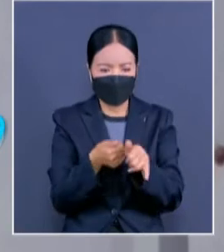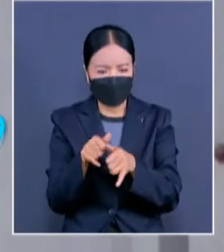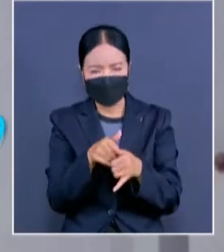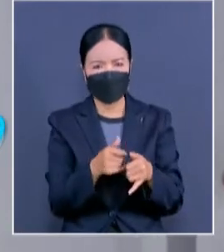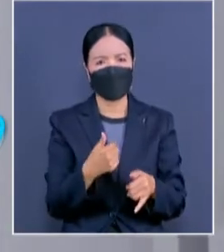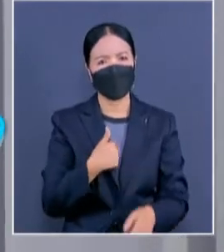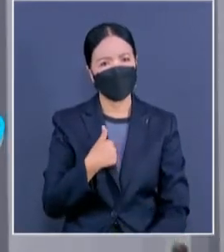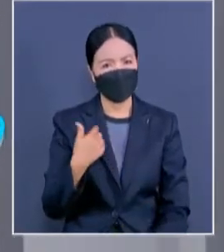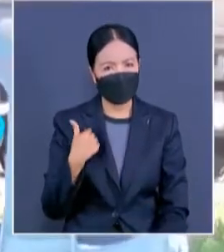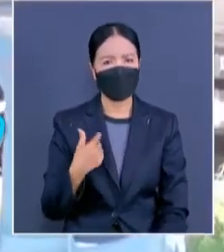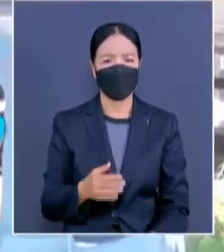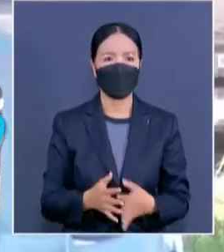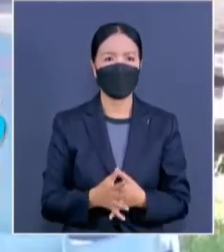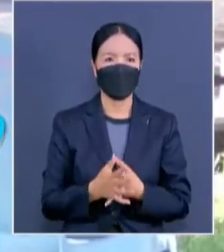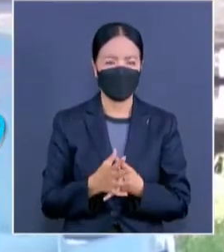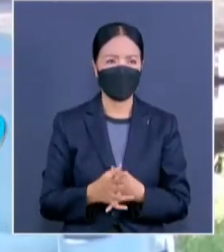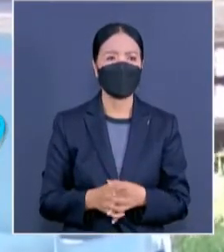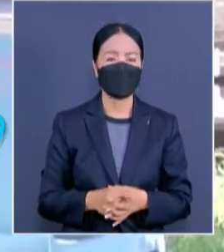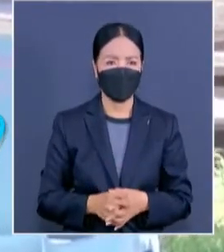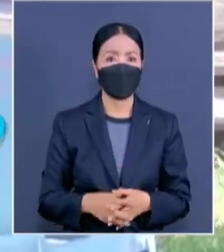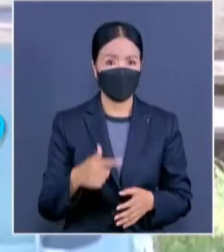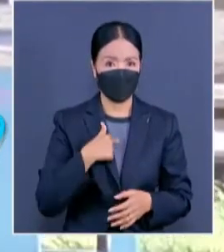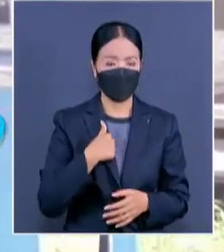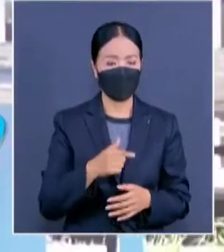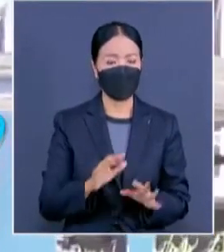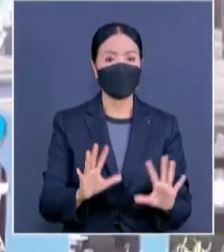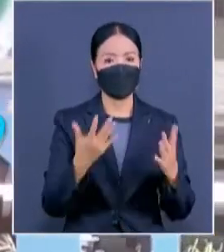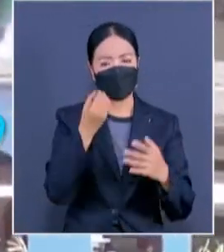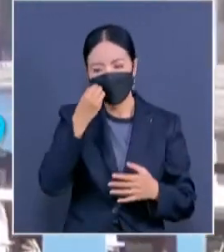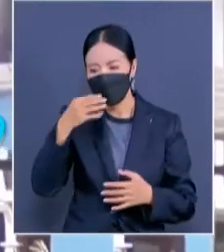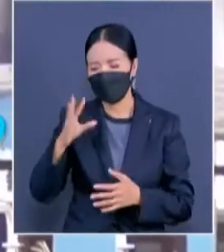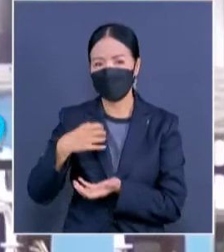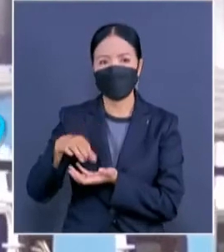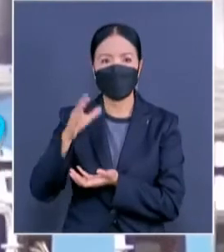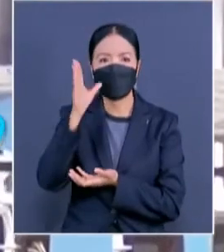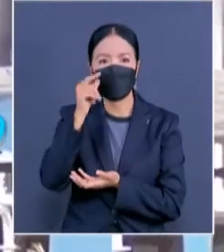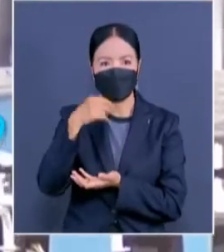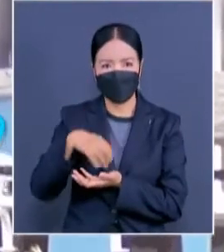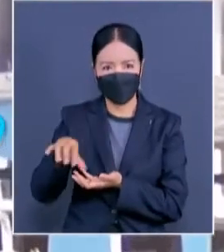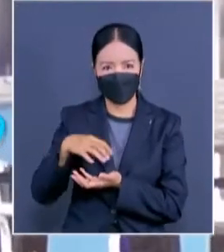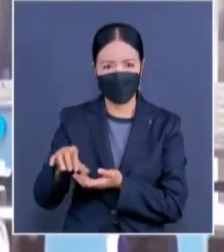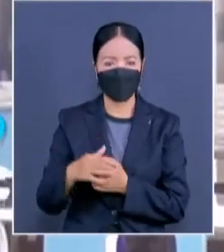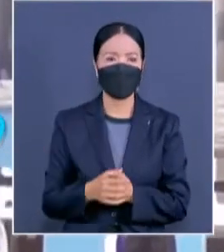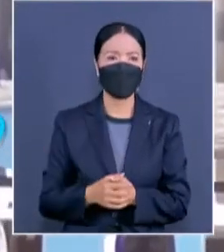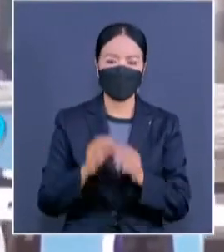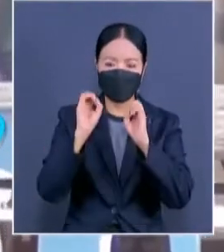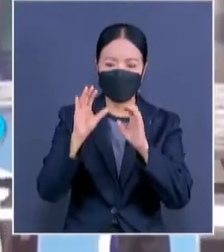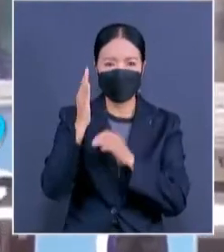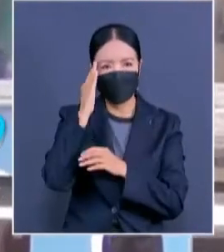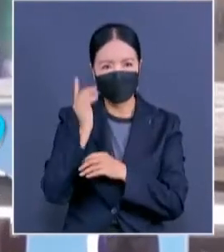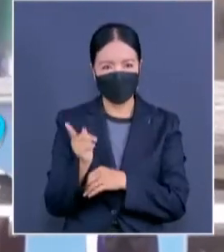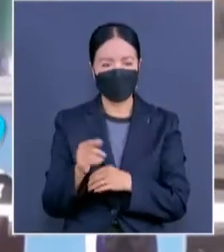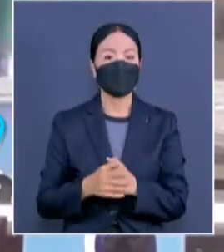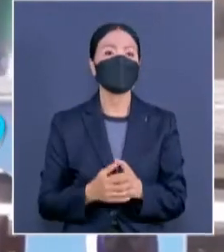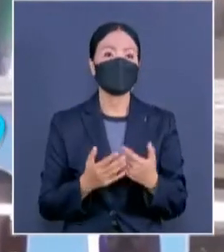นี้กับเธอเมื่อพ้นกำหนดแล้วเธอกลับบ้านไปก็เล่าเรื่องราวเหล่านี้ให้กับผู้ปกครองแล้วก็เล่าให้กับคุณครูทราบนะครับ